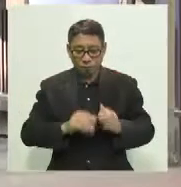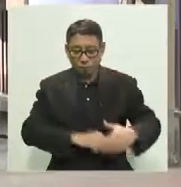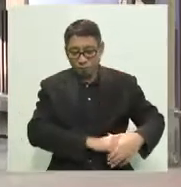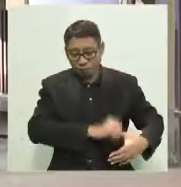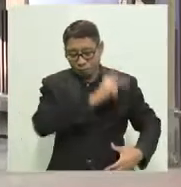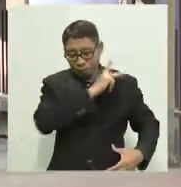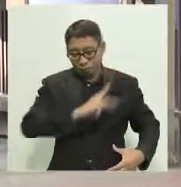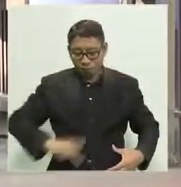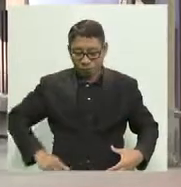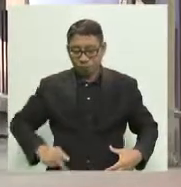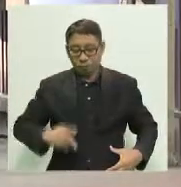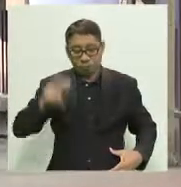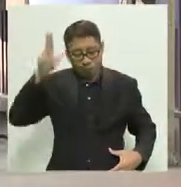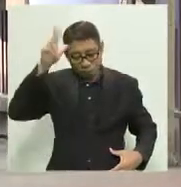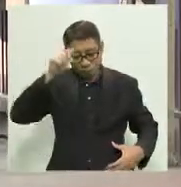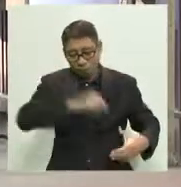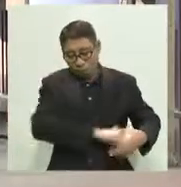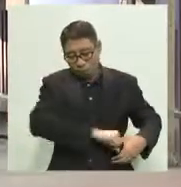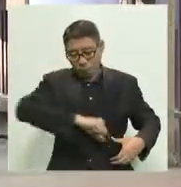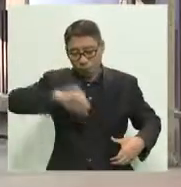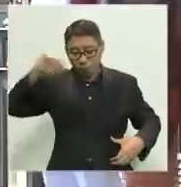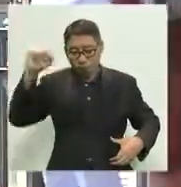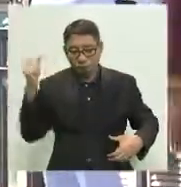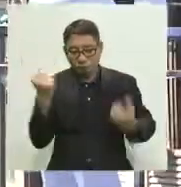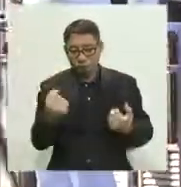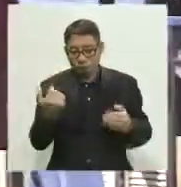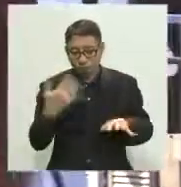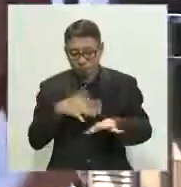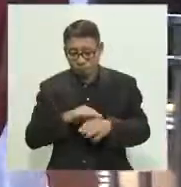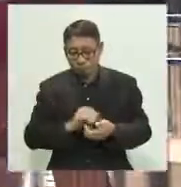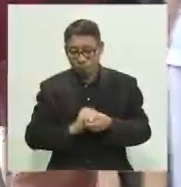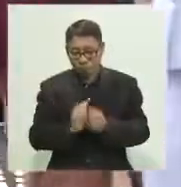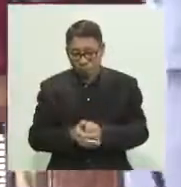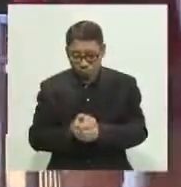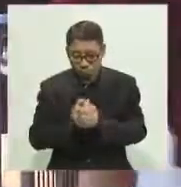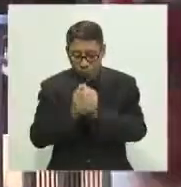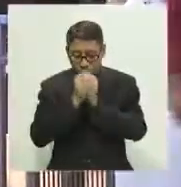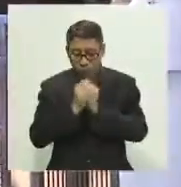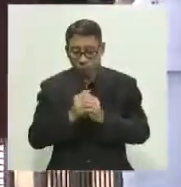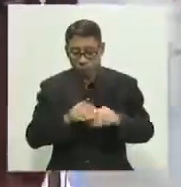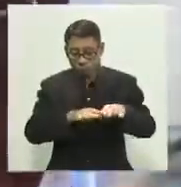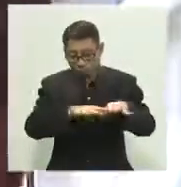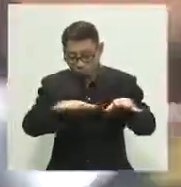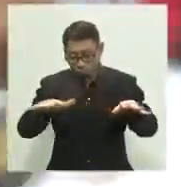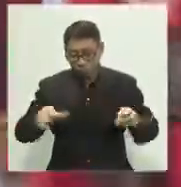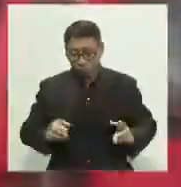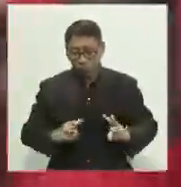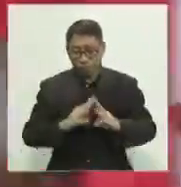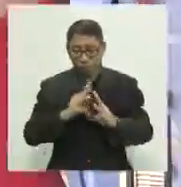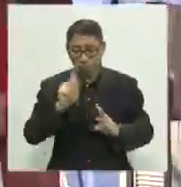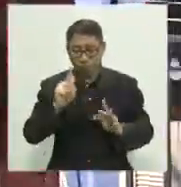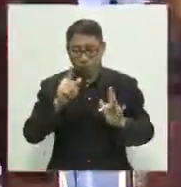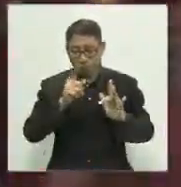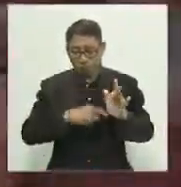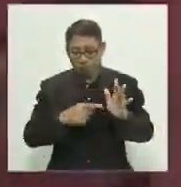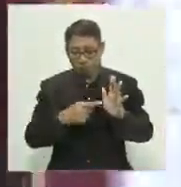าตากสินมหาราชขึ้นจากเรือเพื่อเข้าร่วมในพิธีบวงสรวงถวายราชสักการะณลานเทิดพระเกียรติภายในวัดกู้ค่ะ